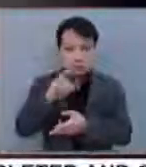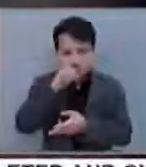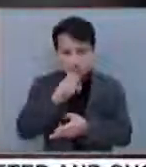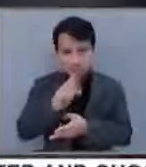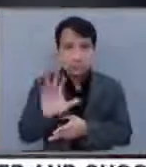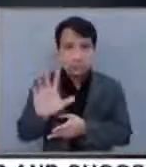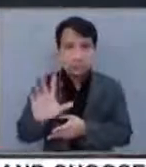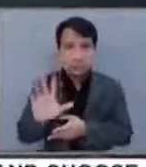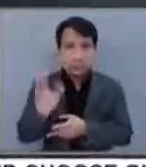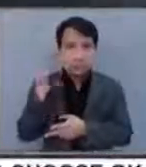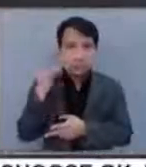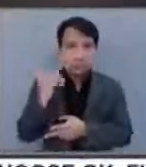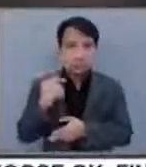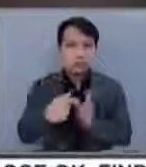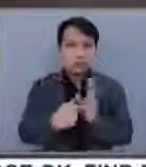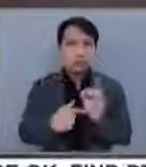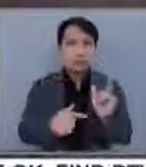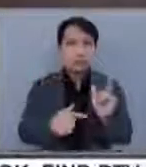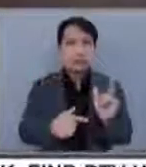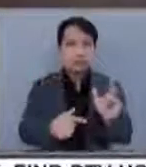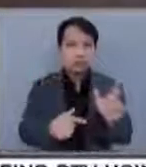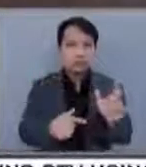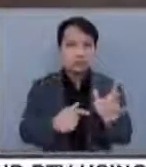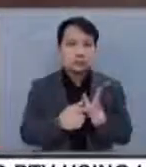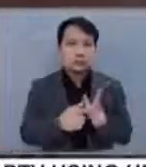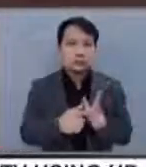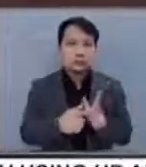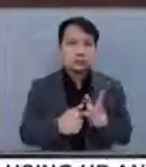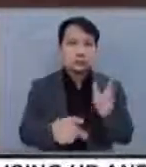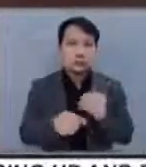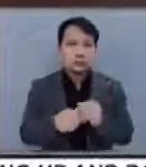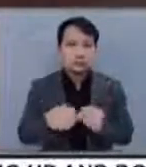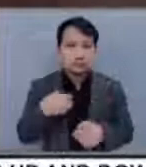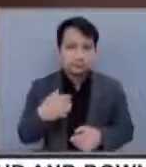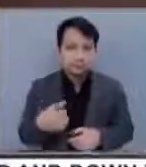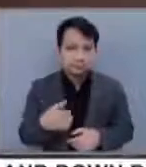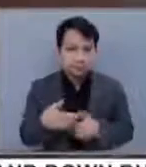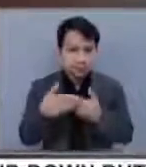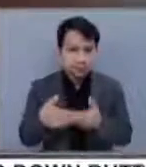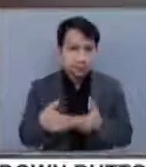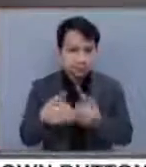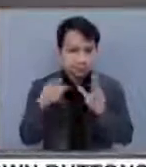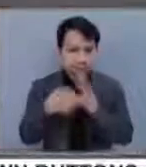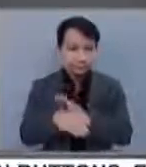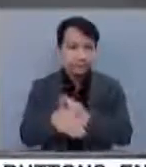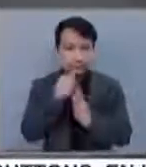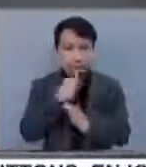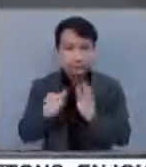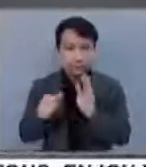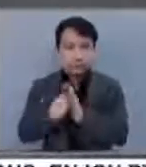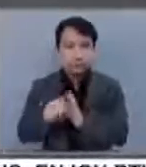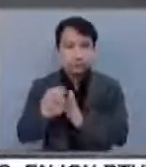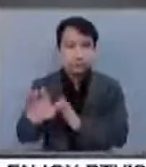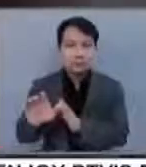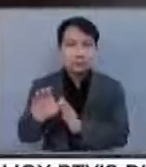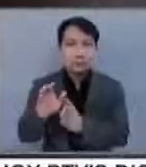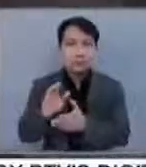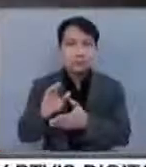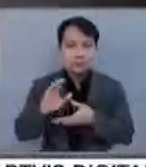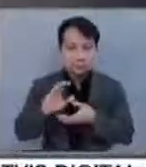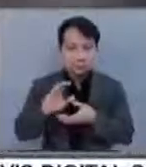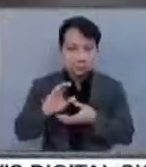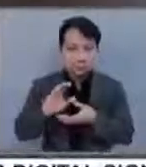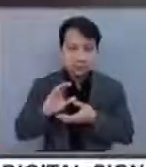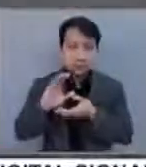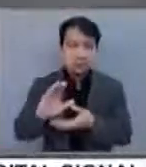noong 2013. Ayon sa Baseco Police, matapos ang krimen ay nagtago muna ang lalaki sa Zamboanga, Sibugay ng 5 taon